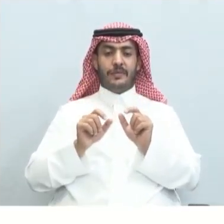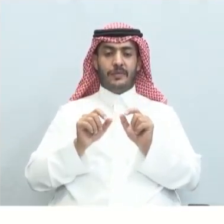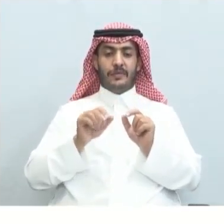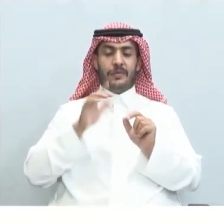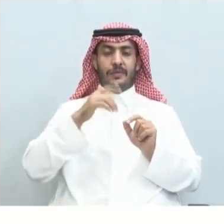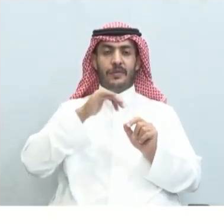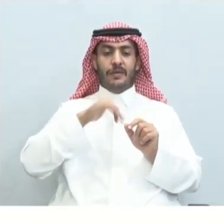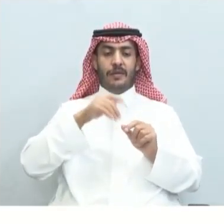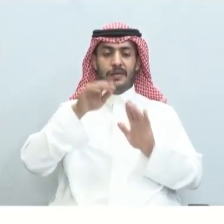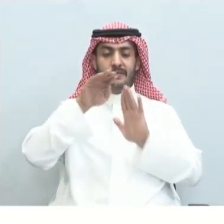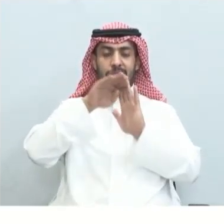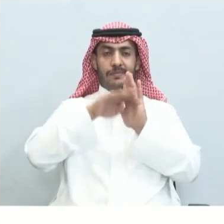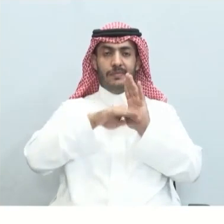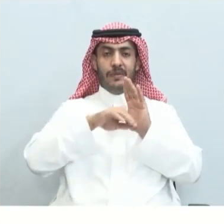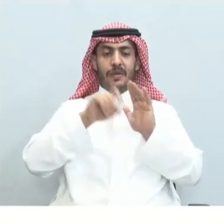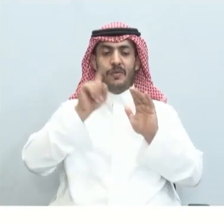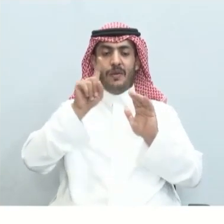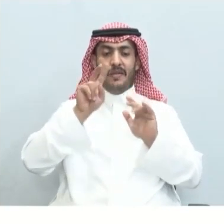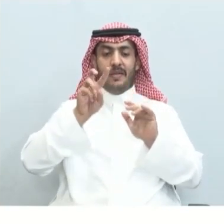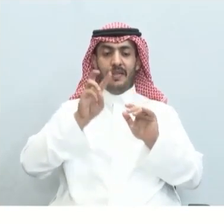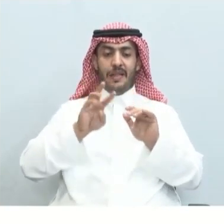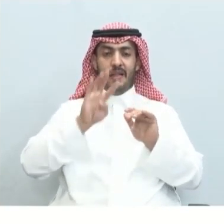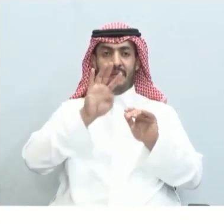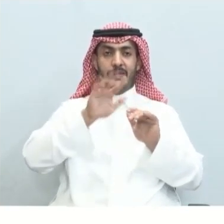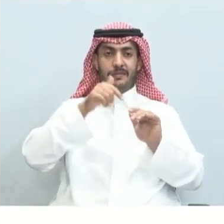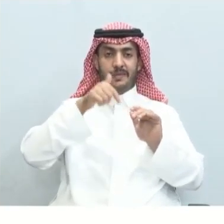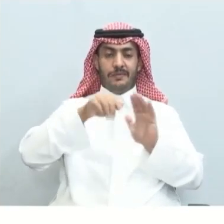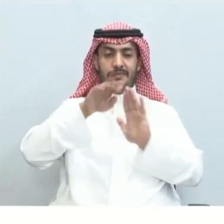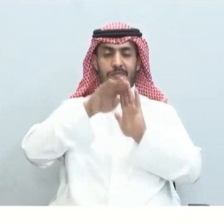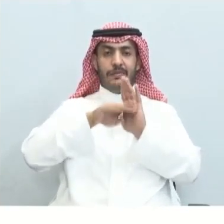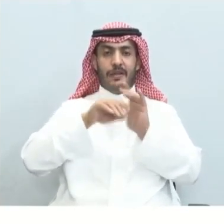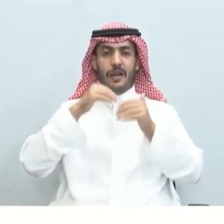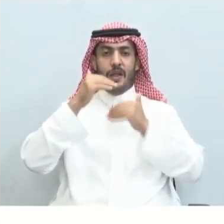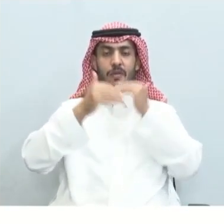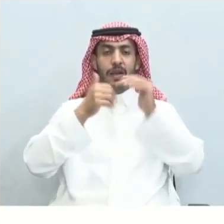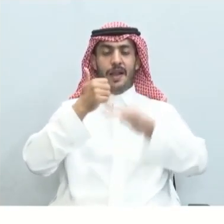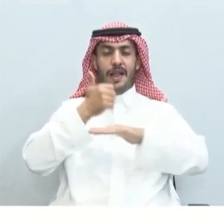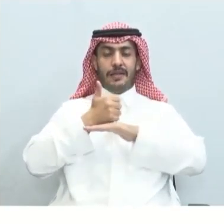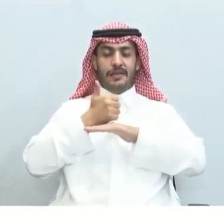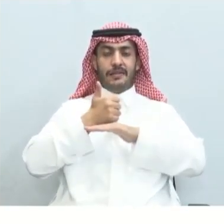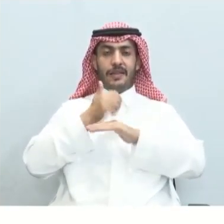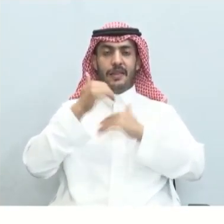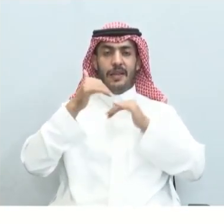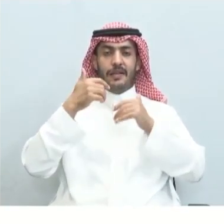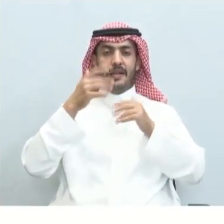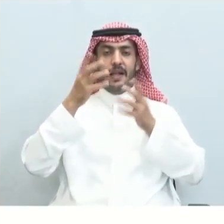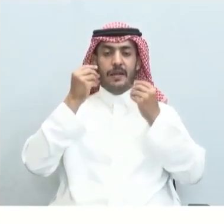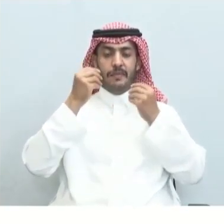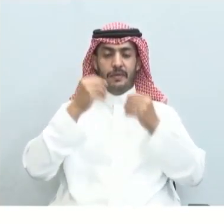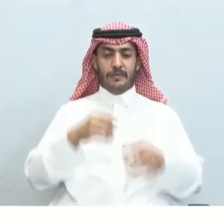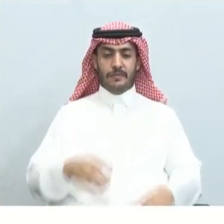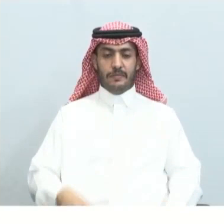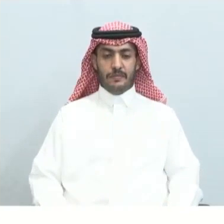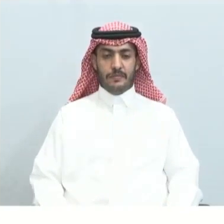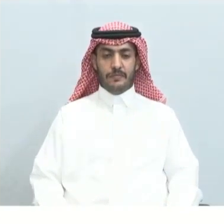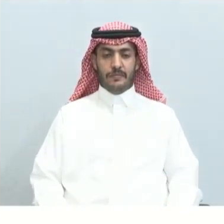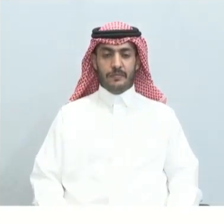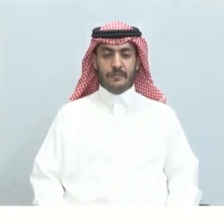نريد ترتيب هذه العبارات حتى تعطينا الخطوات الاساسيه للطريقه العلميه